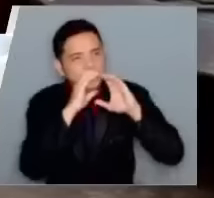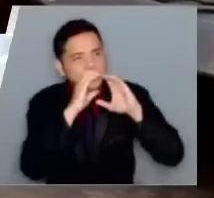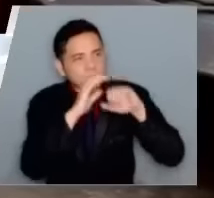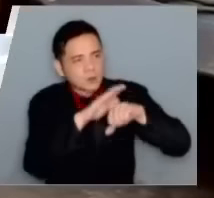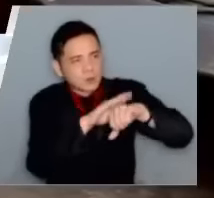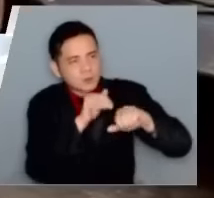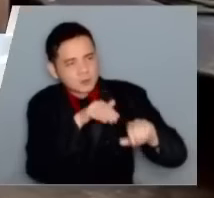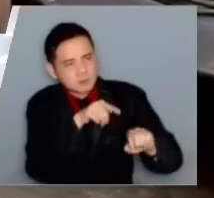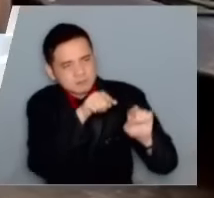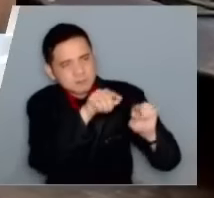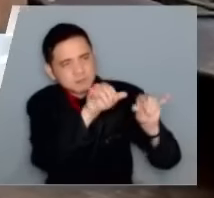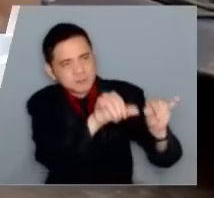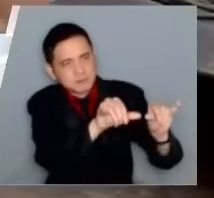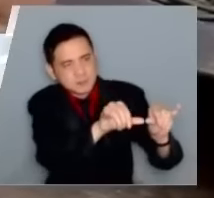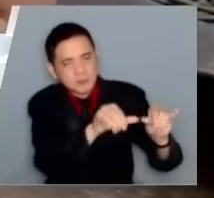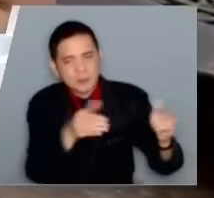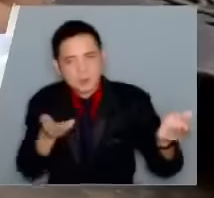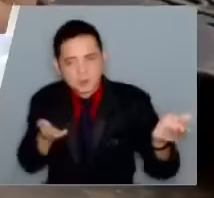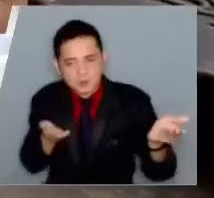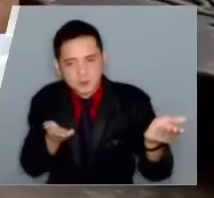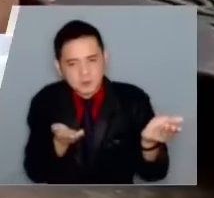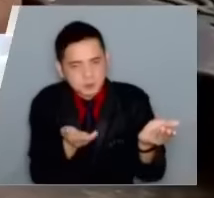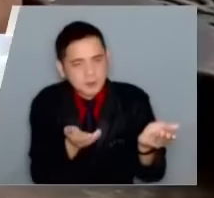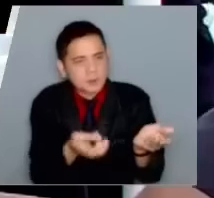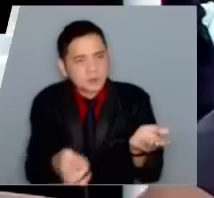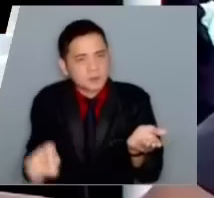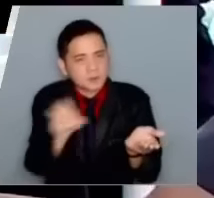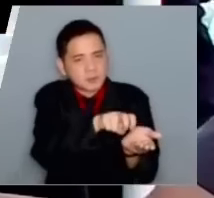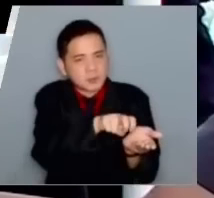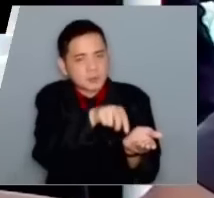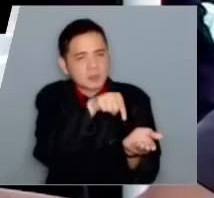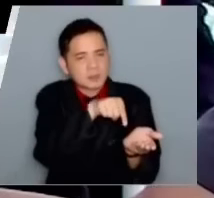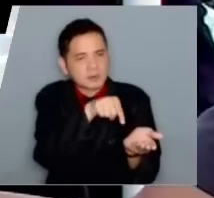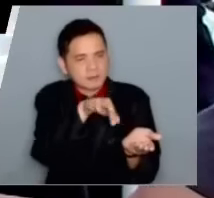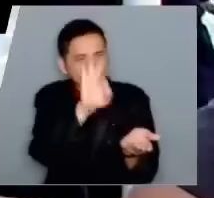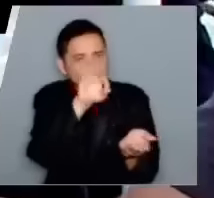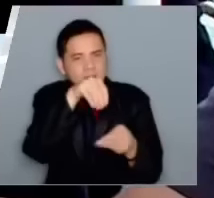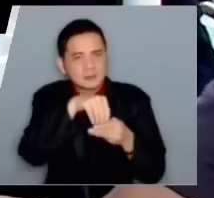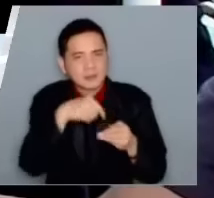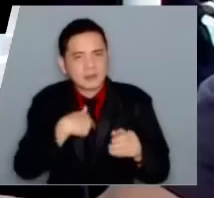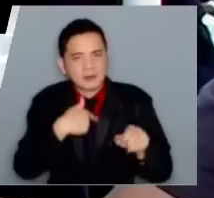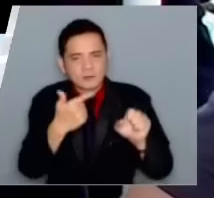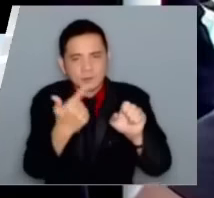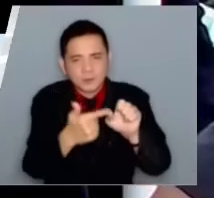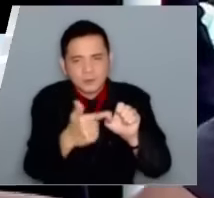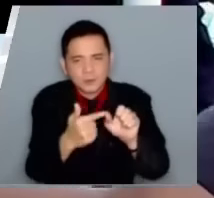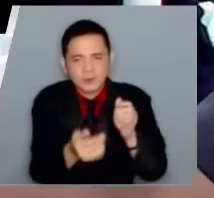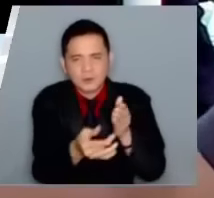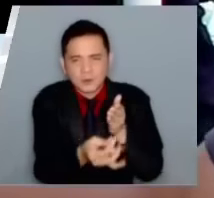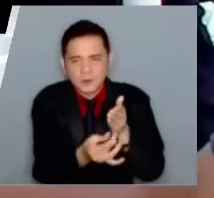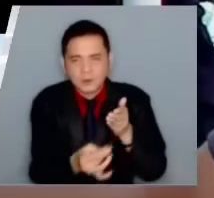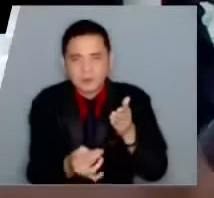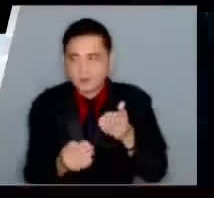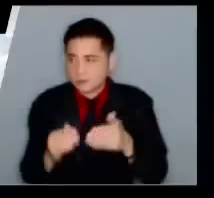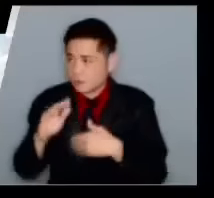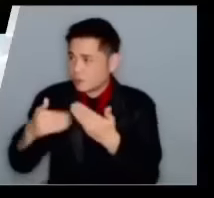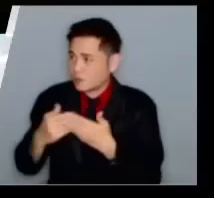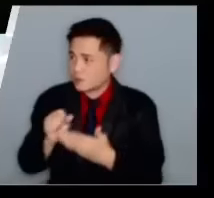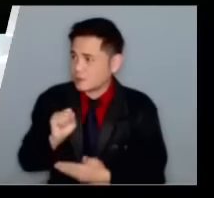na meron palang laman ng krudo ang compartment nito. Wala siyang mga dokumento, yung mga crew, walang dokumento pati yung mga kargamento